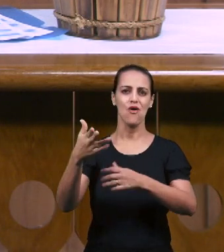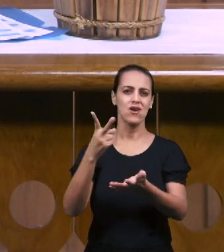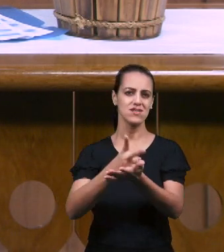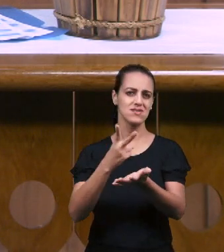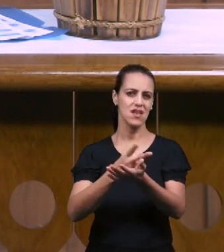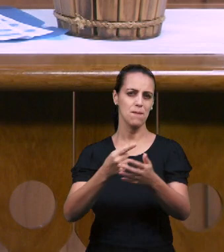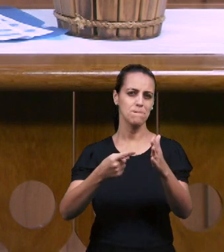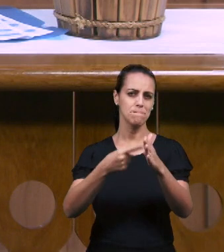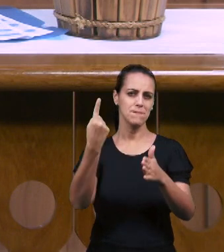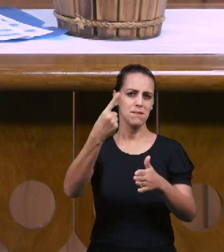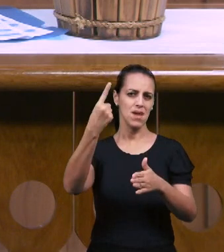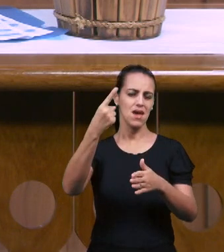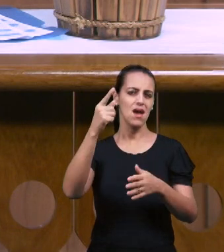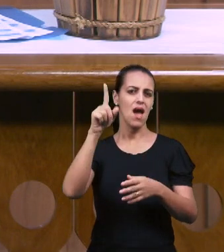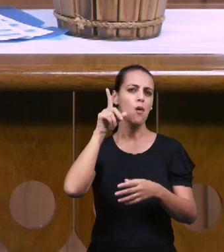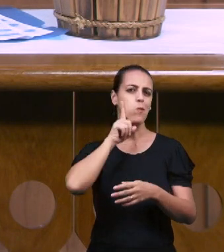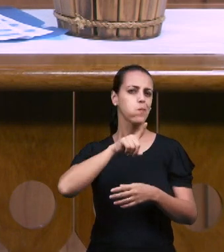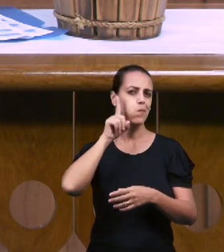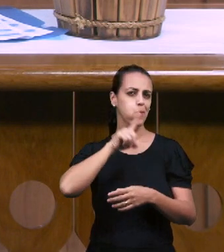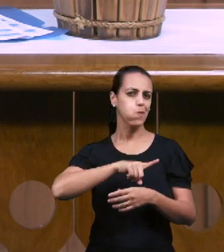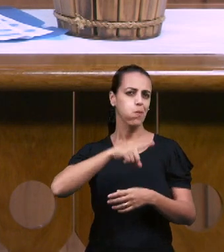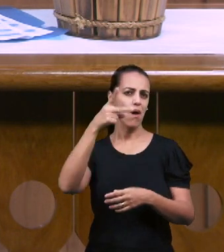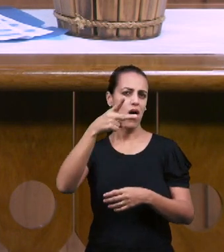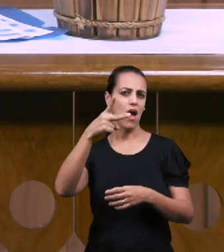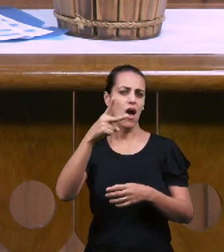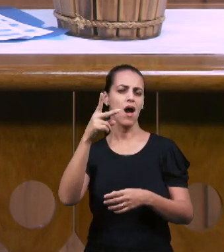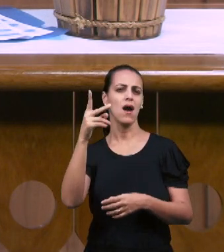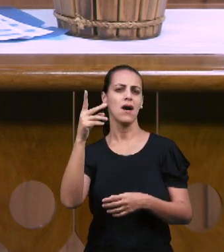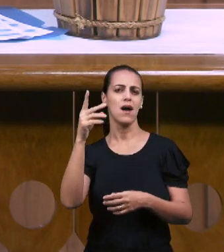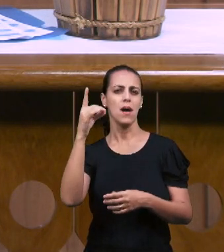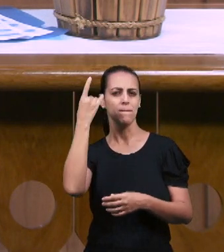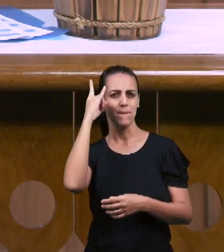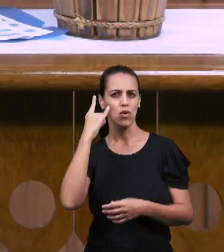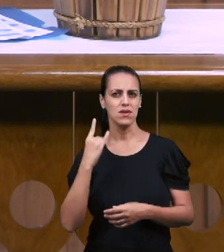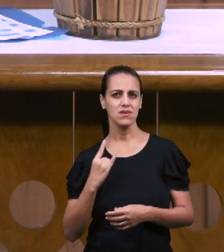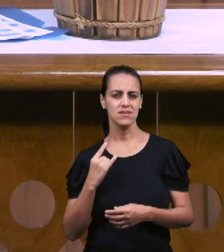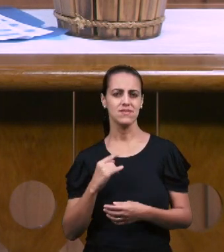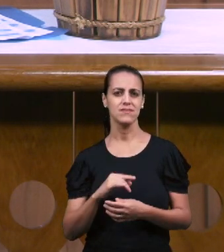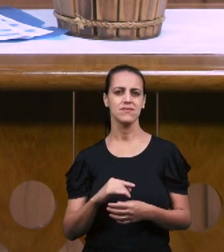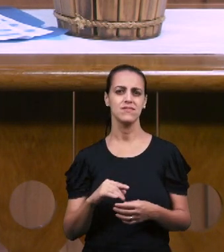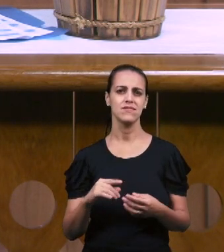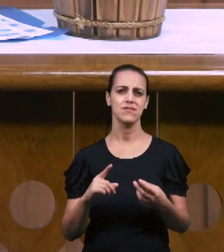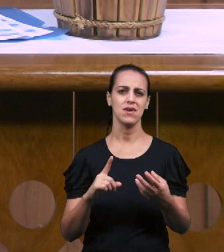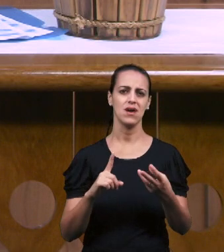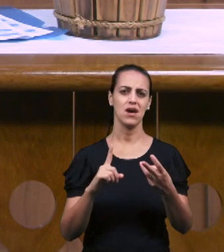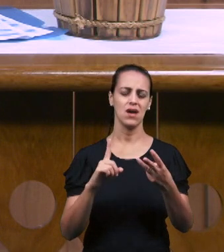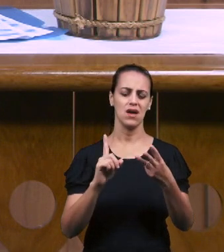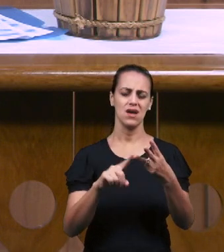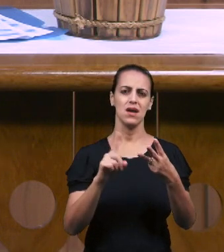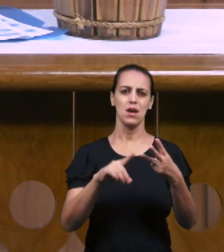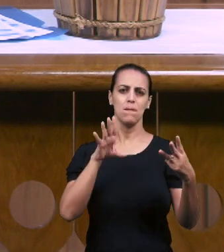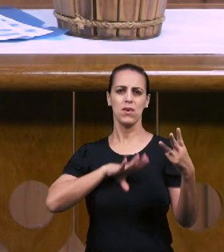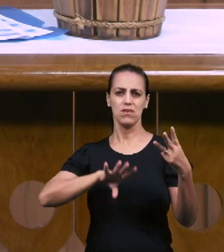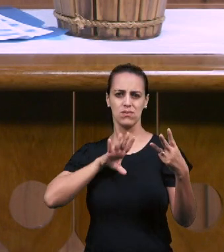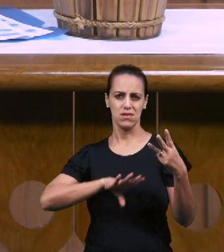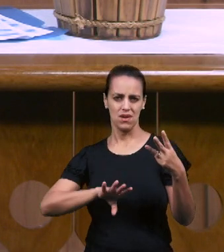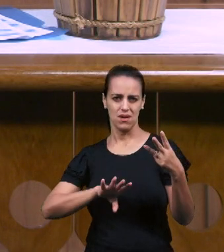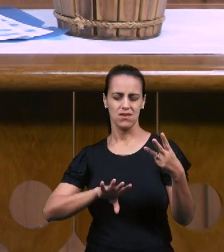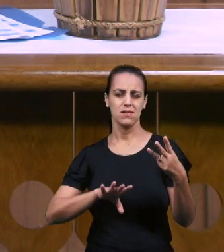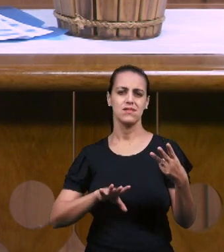États-Unis qui apparaît. Ensuite, Bolivie. Maintenant est entré Portugal. Et